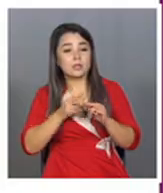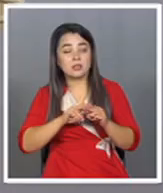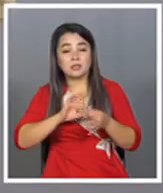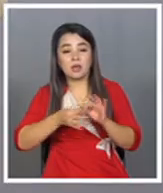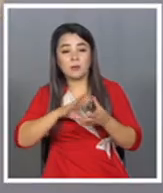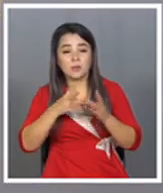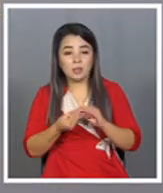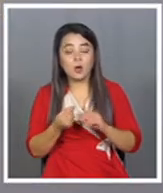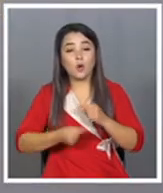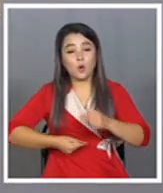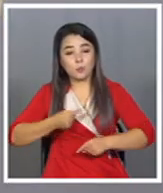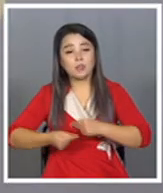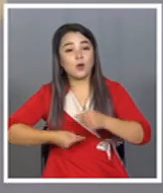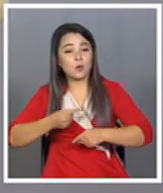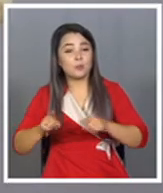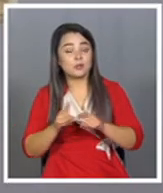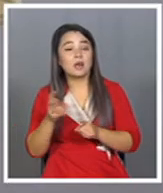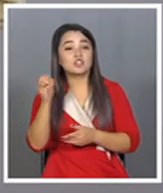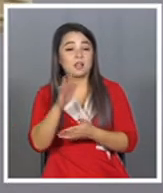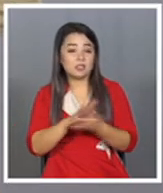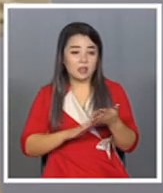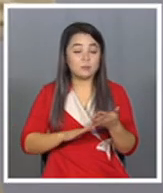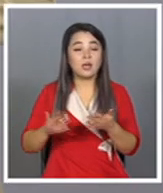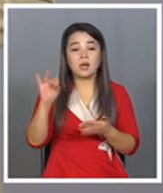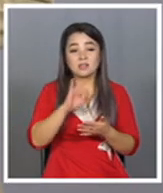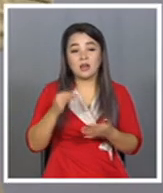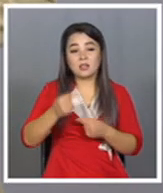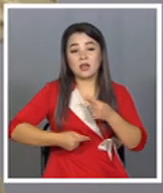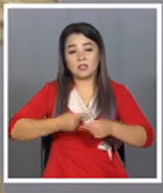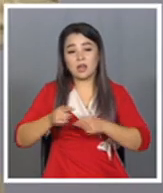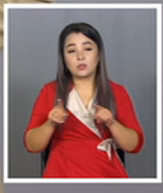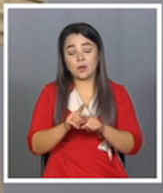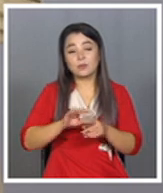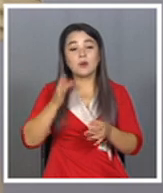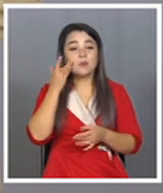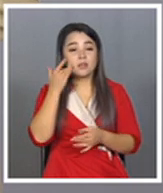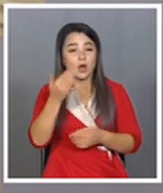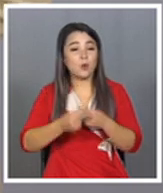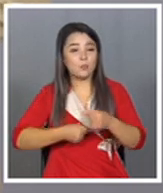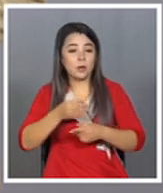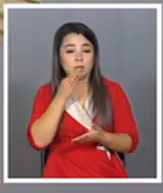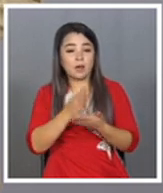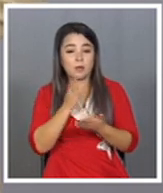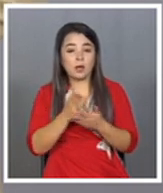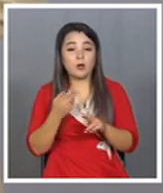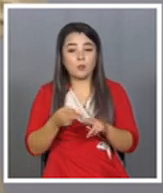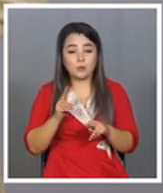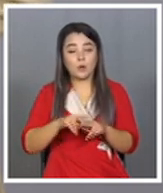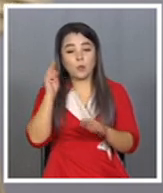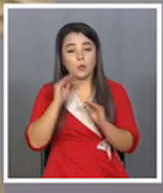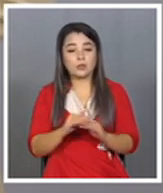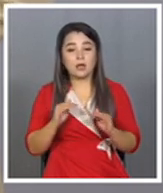болсақ, ұрпақтан ұрпаққа жалғасқан тарихи жәдігерлер мәңгілік мұра. Міне,